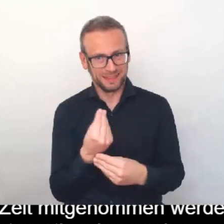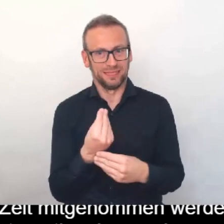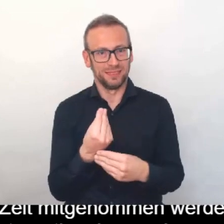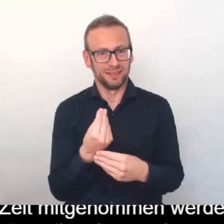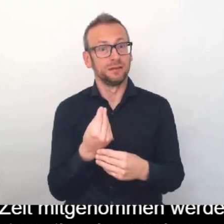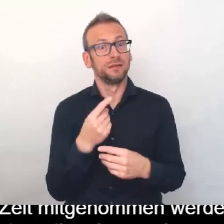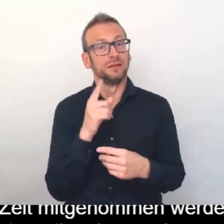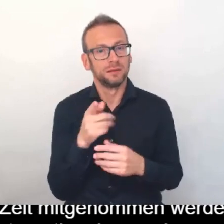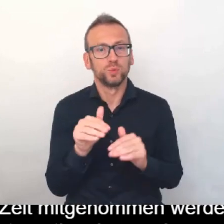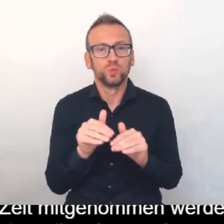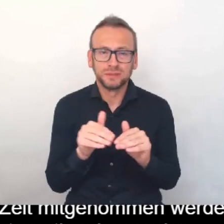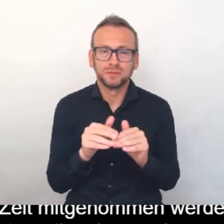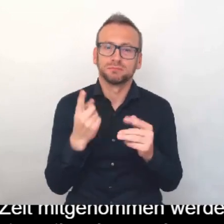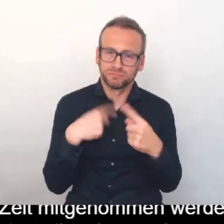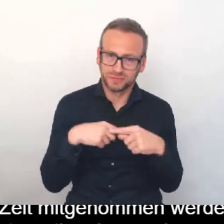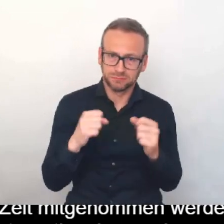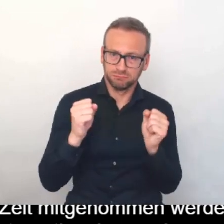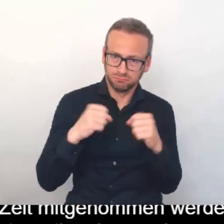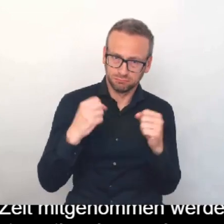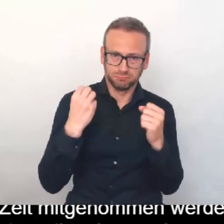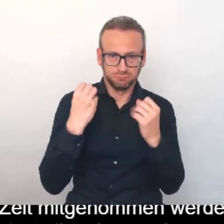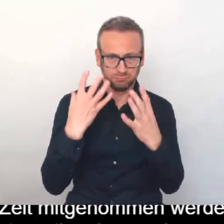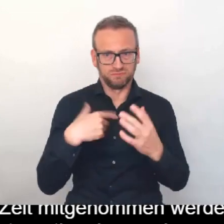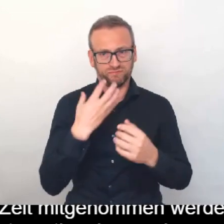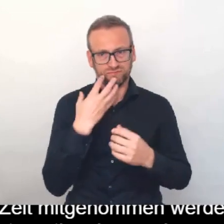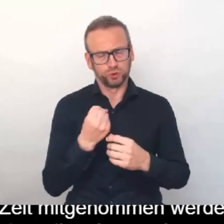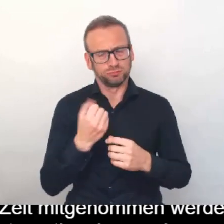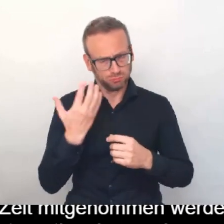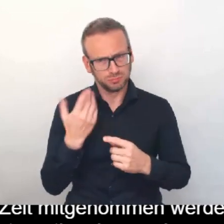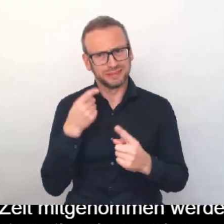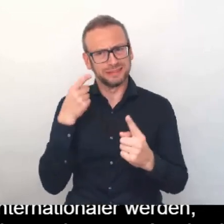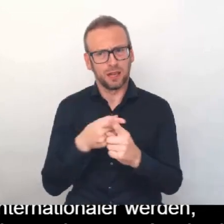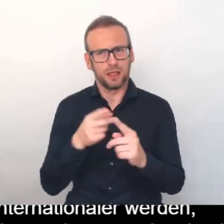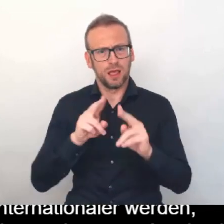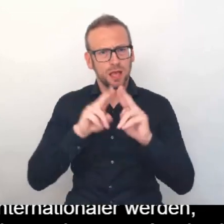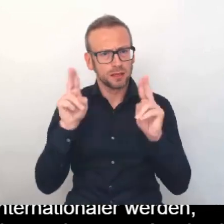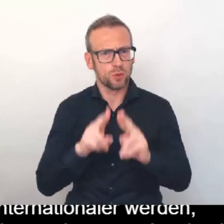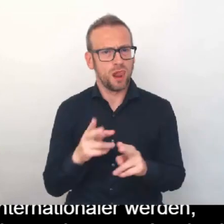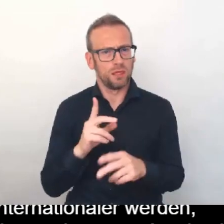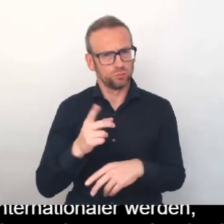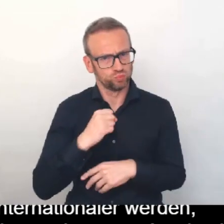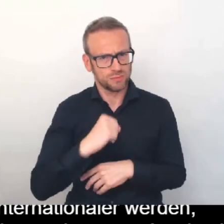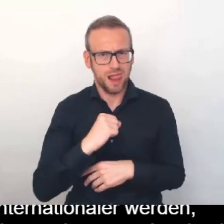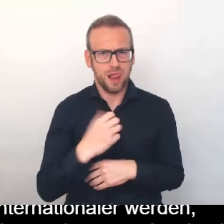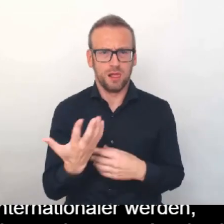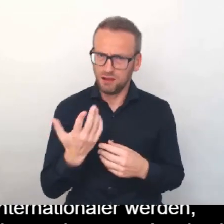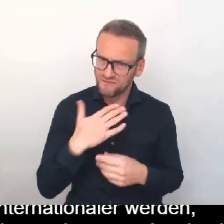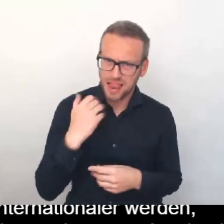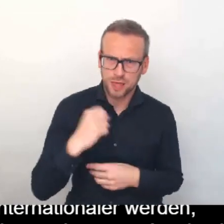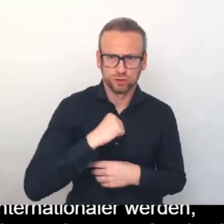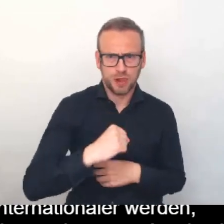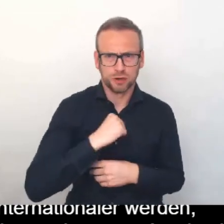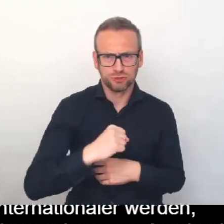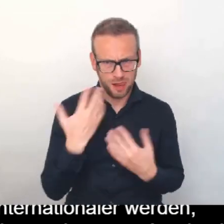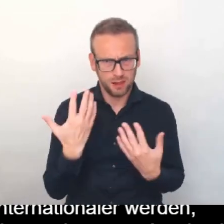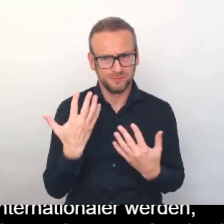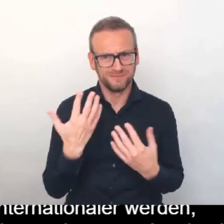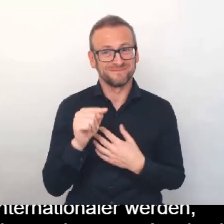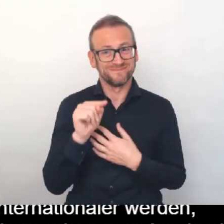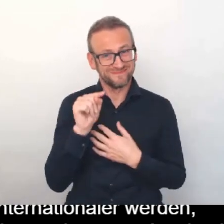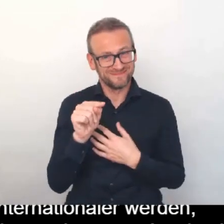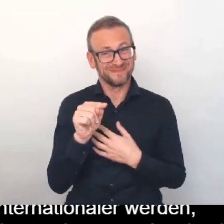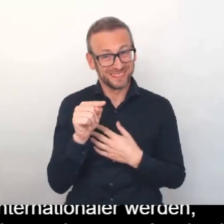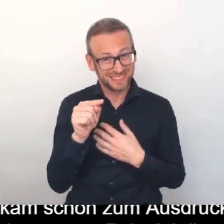auch intensiver betreiben. Wir müssen uns die Frage nach den Gremien natürlich auch noch mal hausintern